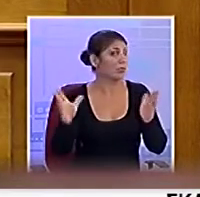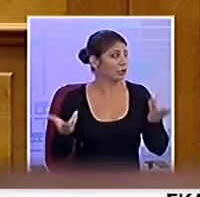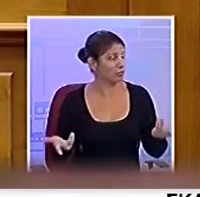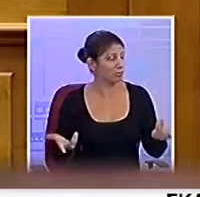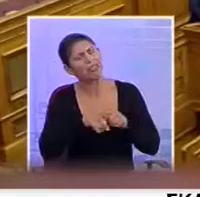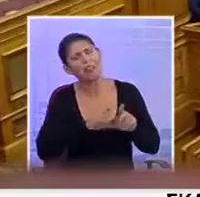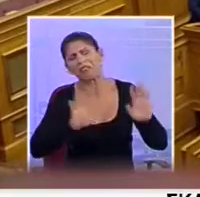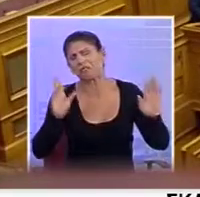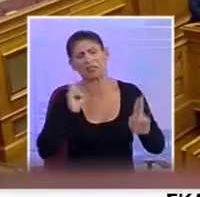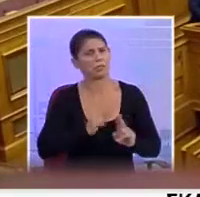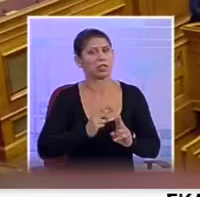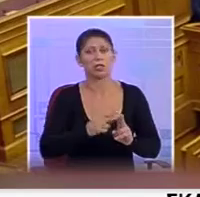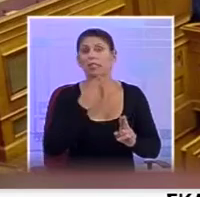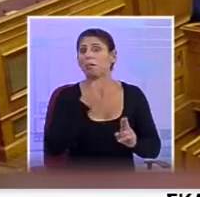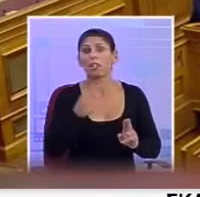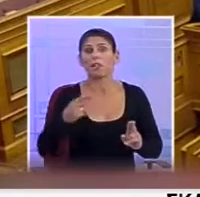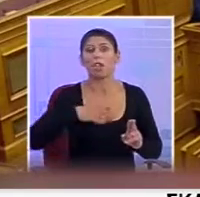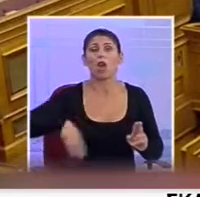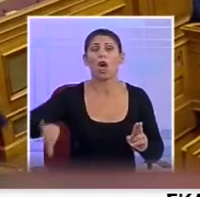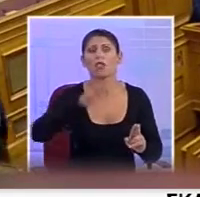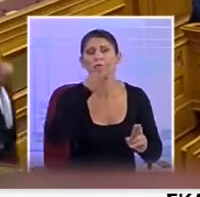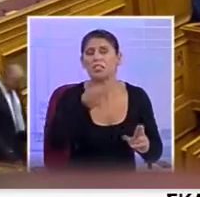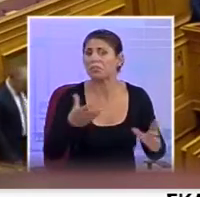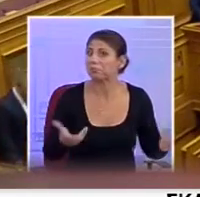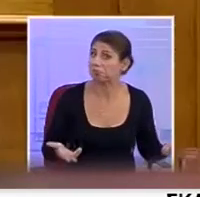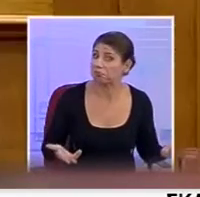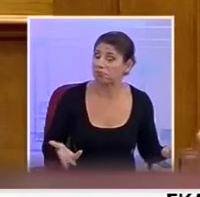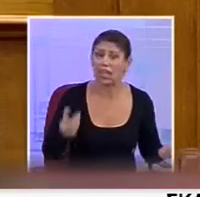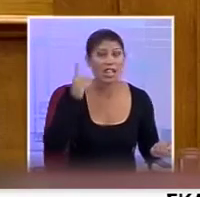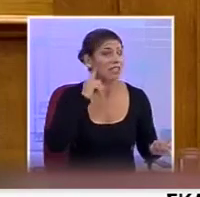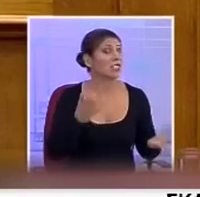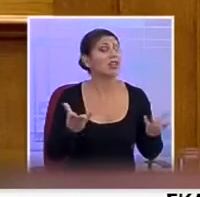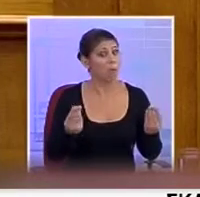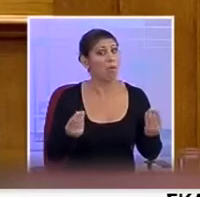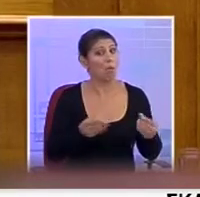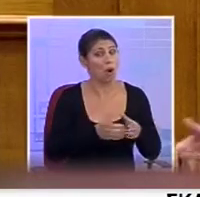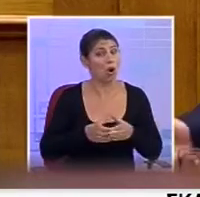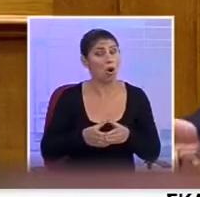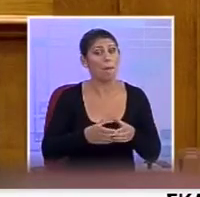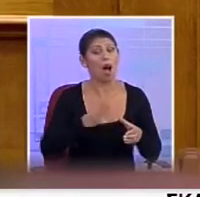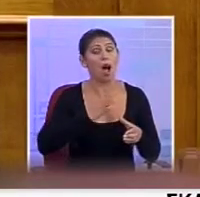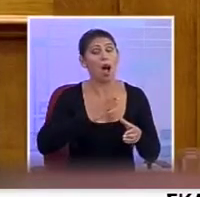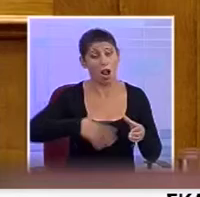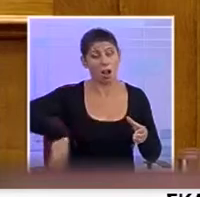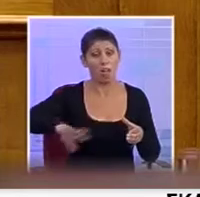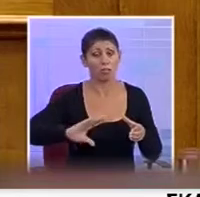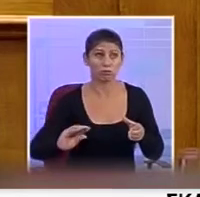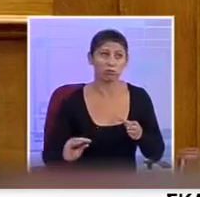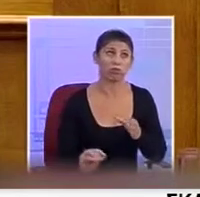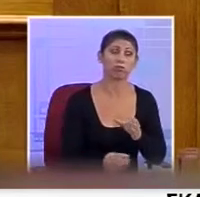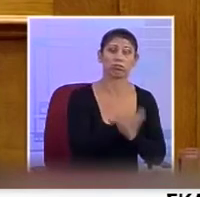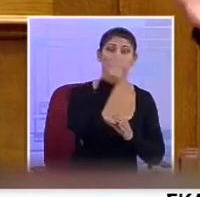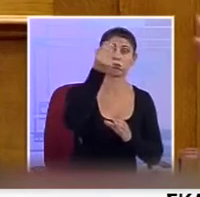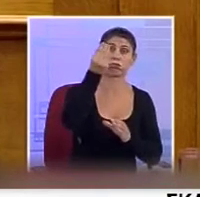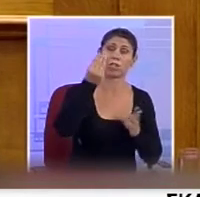με αγνοήσατε. Τι πάει να πει ο λαός μίλησε? Ξέρετε πόσα κόμματα ο λαός θα έβγαλε πανηγυρικά και